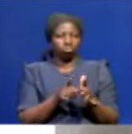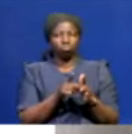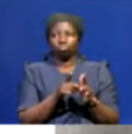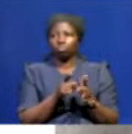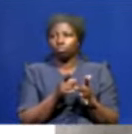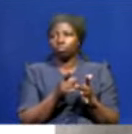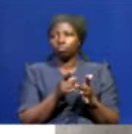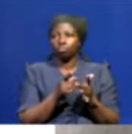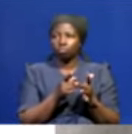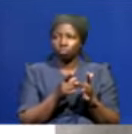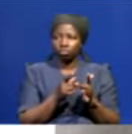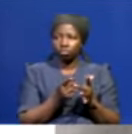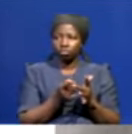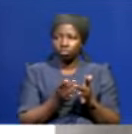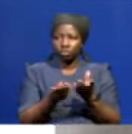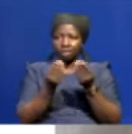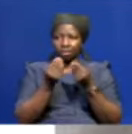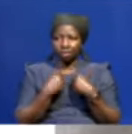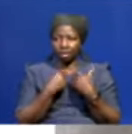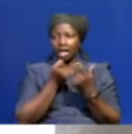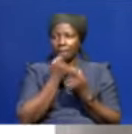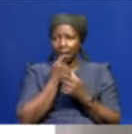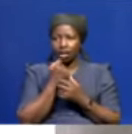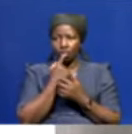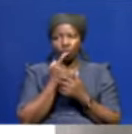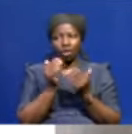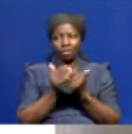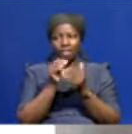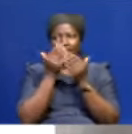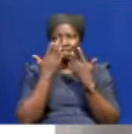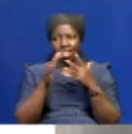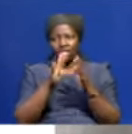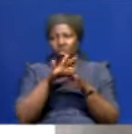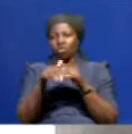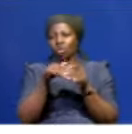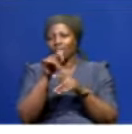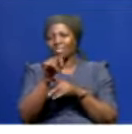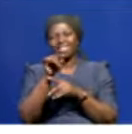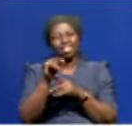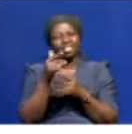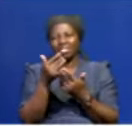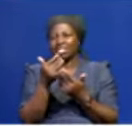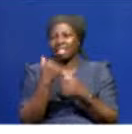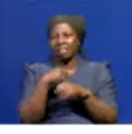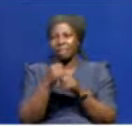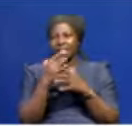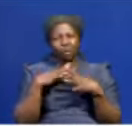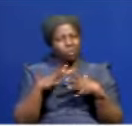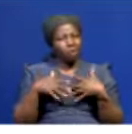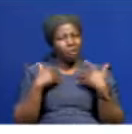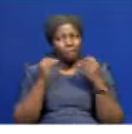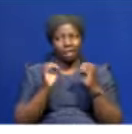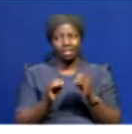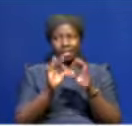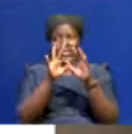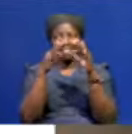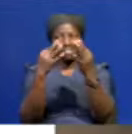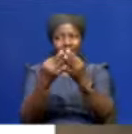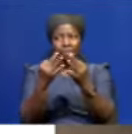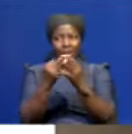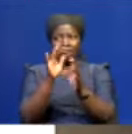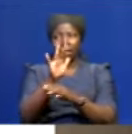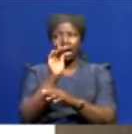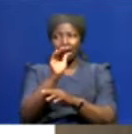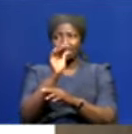Kwa hivyo hayo yote hapana kufurahisha watu sana. The family to Njenga is now pleading with the